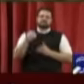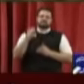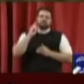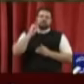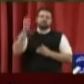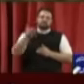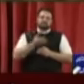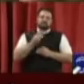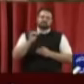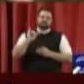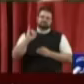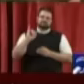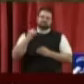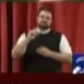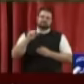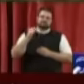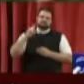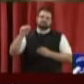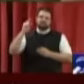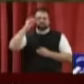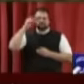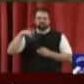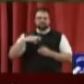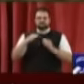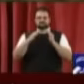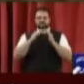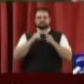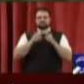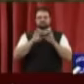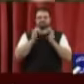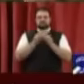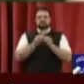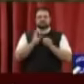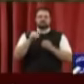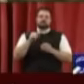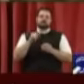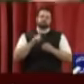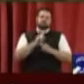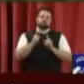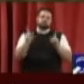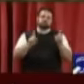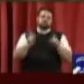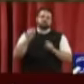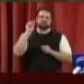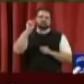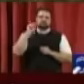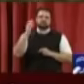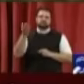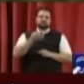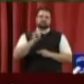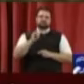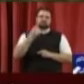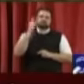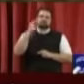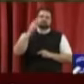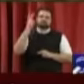Păi normal. Gândește că tu ești acasă cu familie, aveți anumite ritualuri, anumite tabieturi. Sigur, sigur. E bine, vine unul, zi,